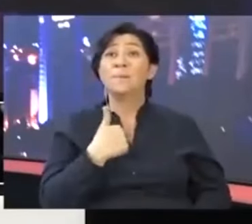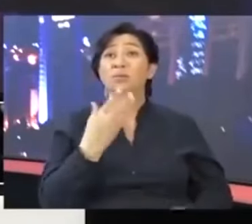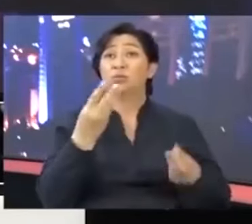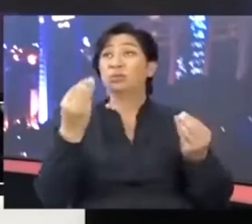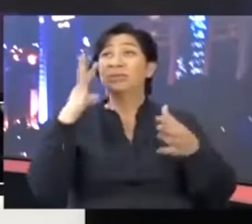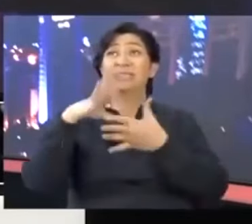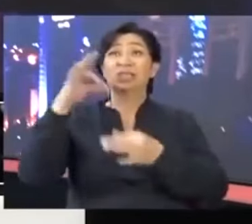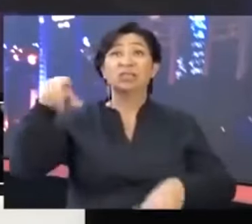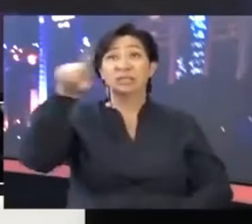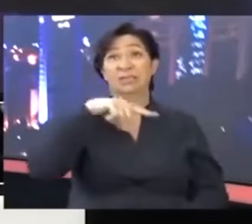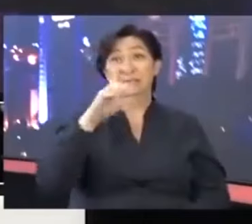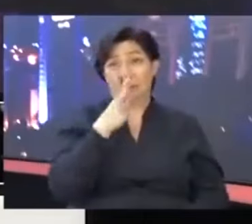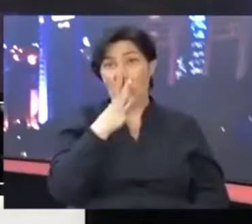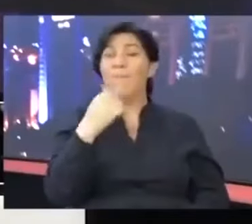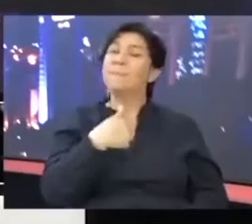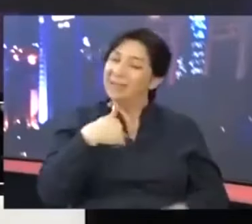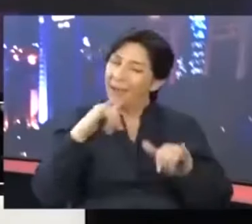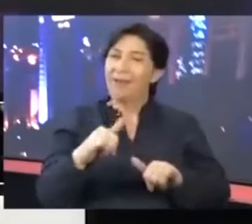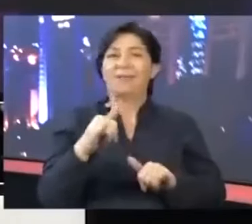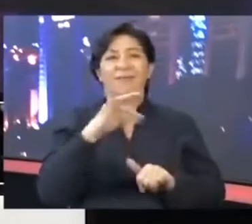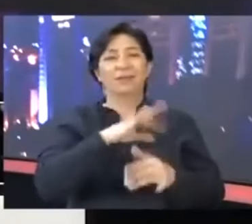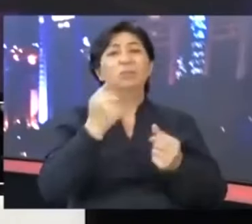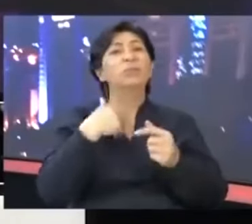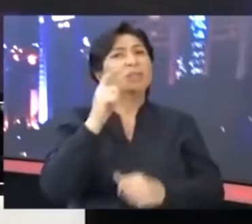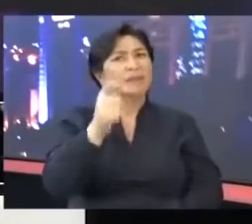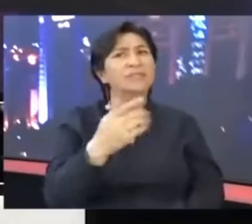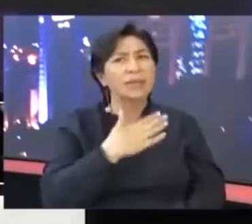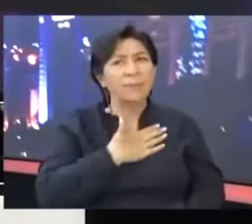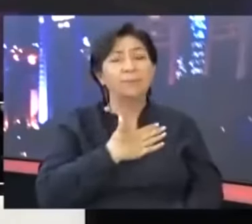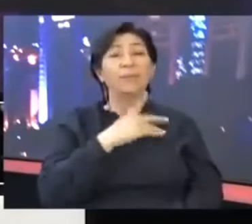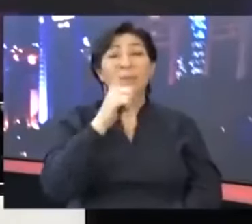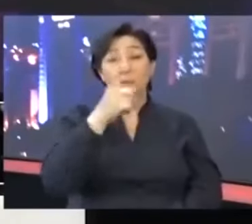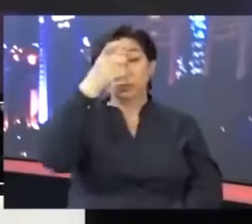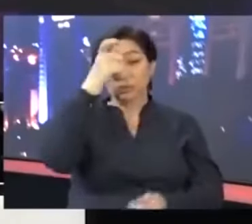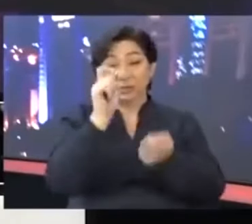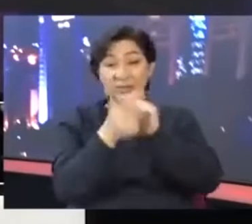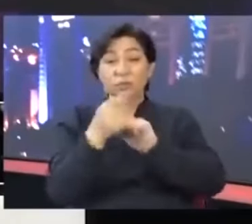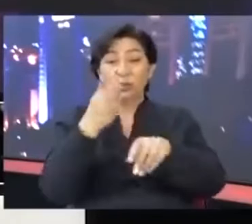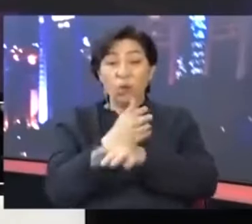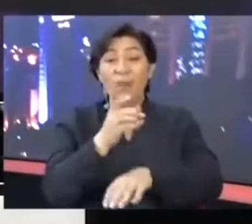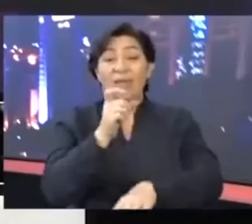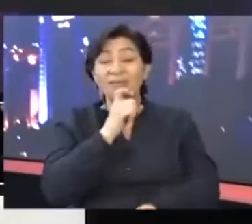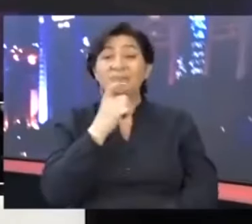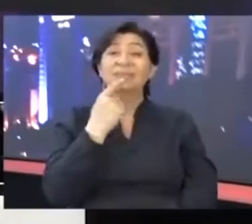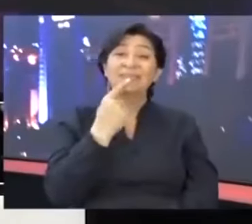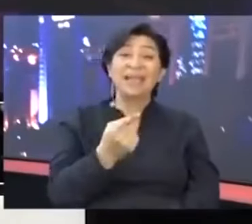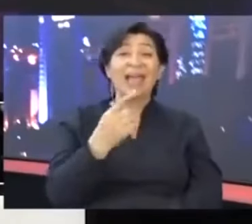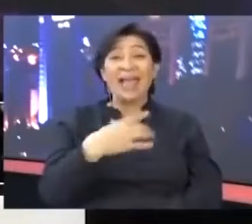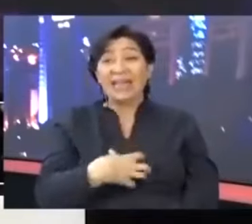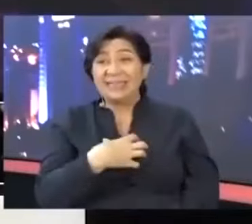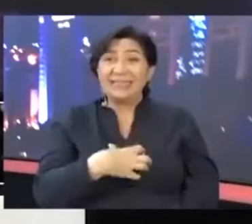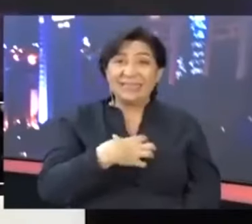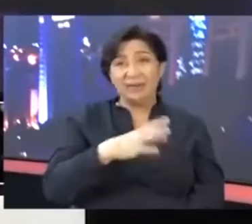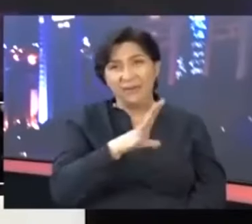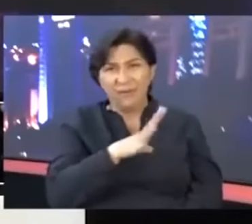bildiğim birçok kimse var kendim de bu şekilde faydalanmaya çalışıyorum tavsiye ederim Bir de mesela meallerde şunu meali Doğru mu yanlış mı diye endişe